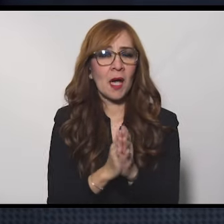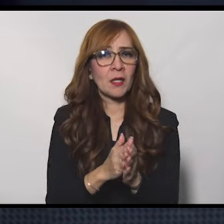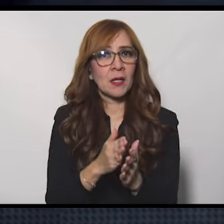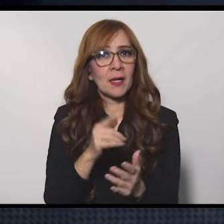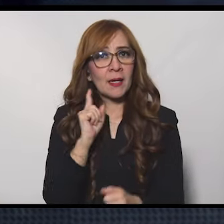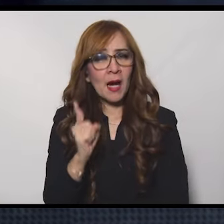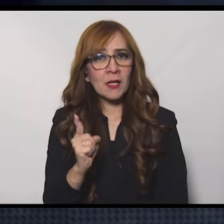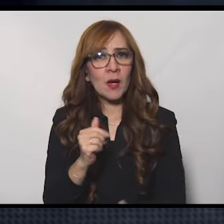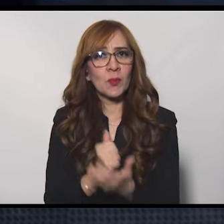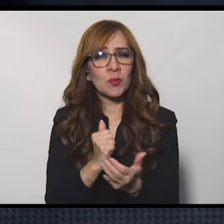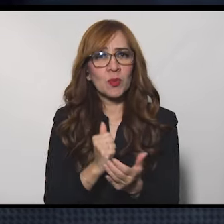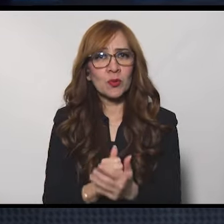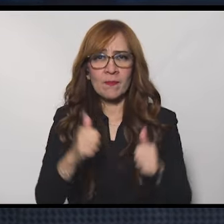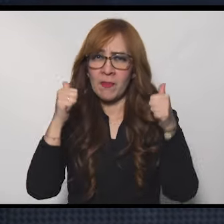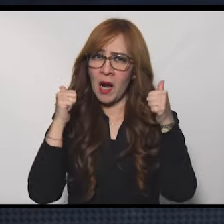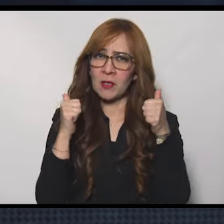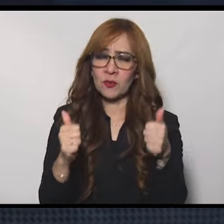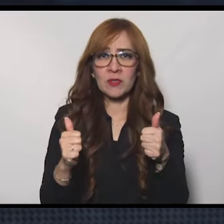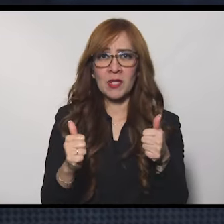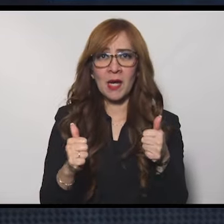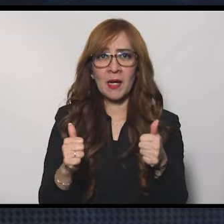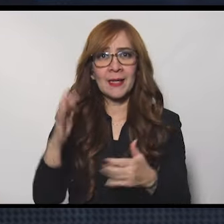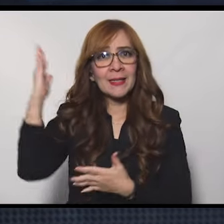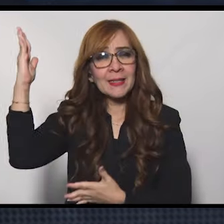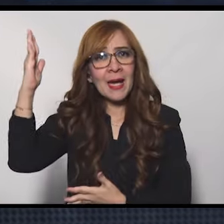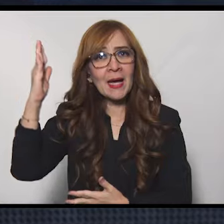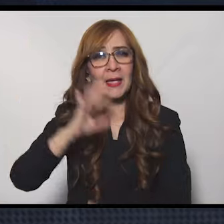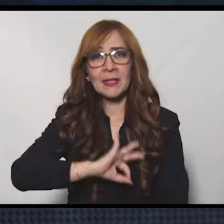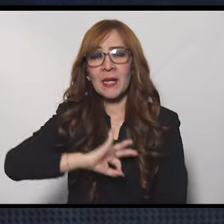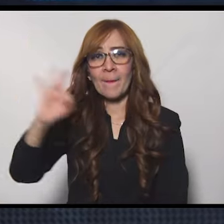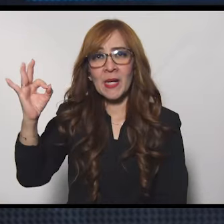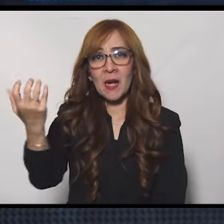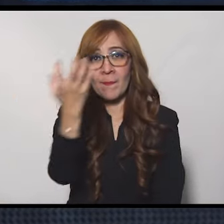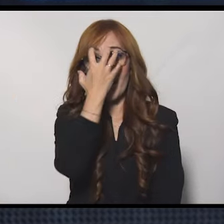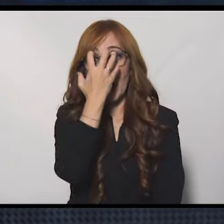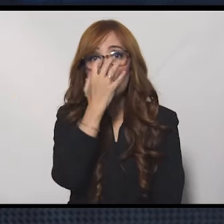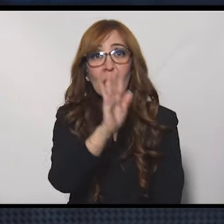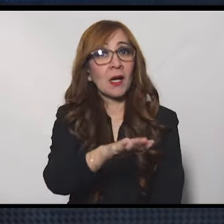saking berharganya, Dia tidak akan mempermalukan anak-anaknya.